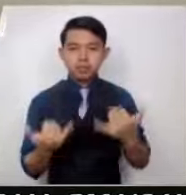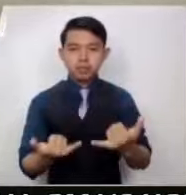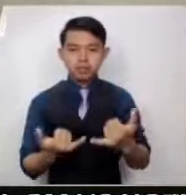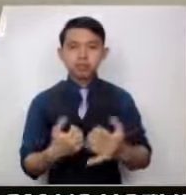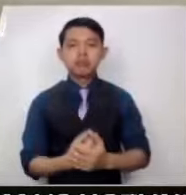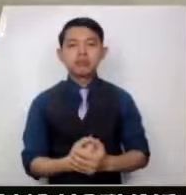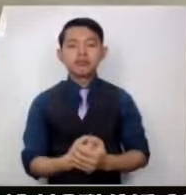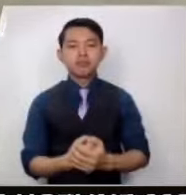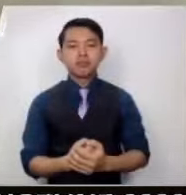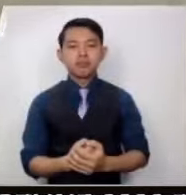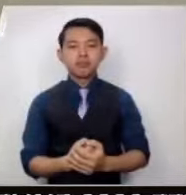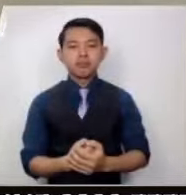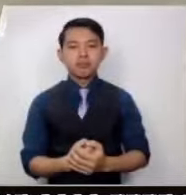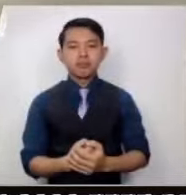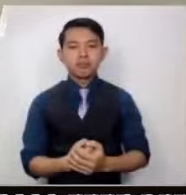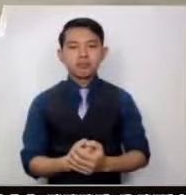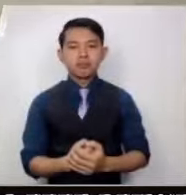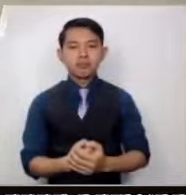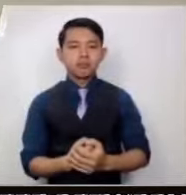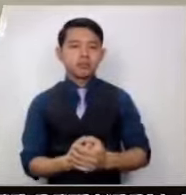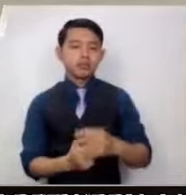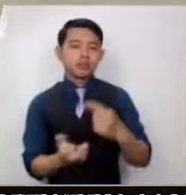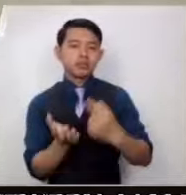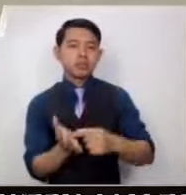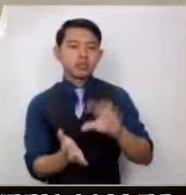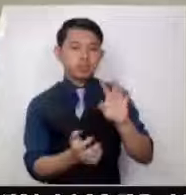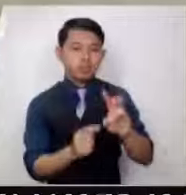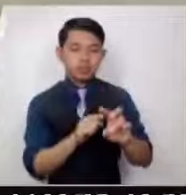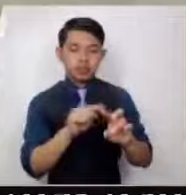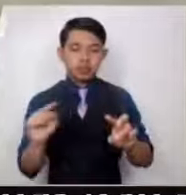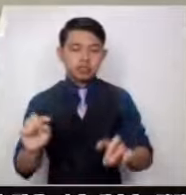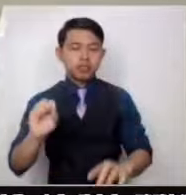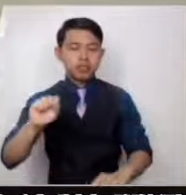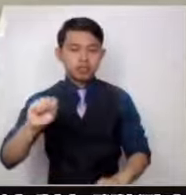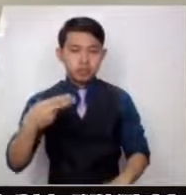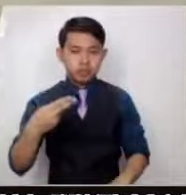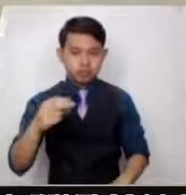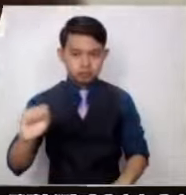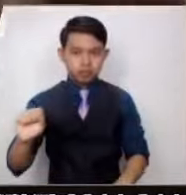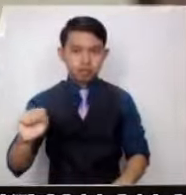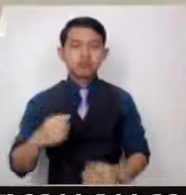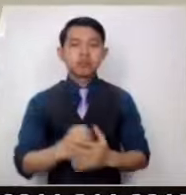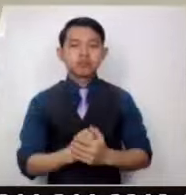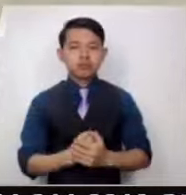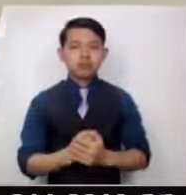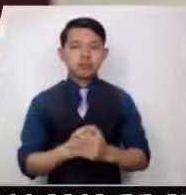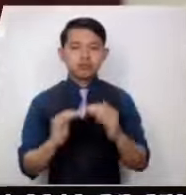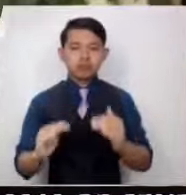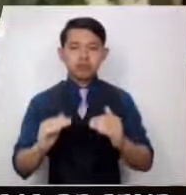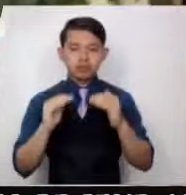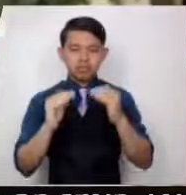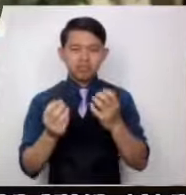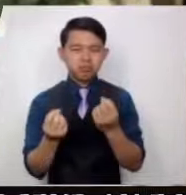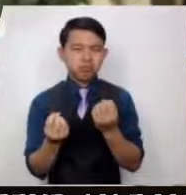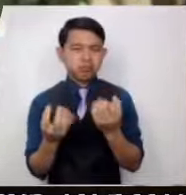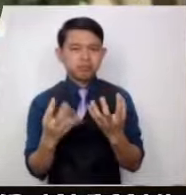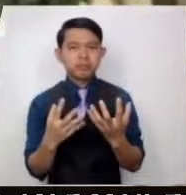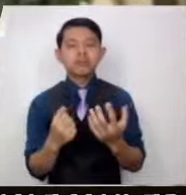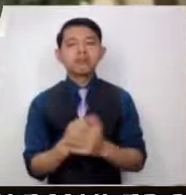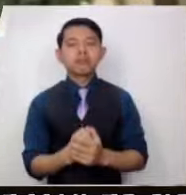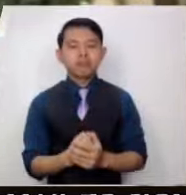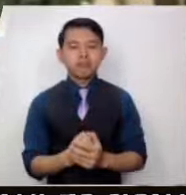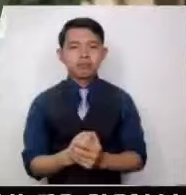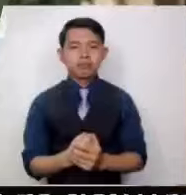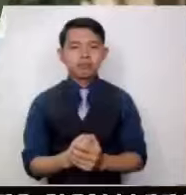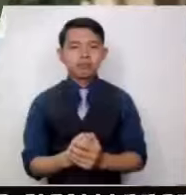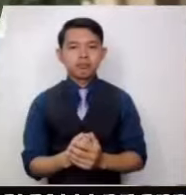rate mula grade 7 hanggang senior high school. Halimbawa sa grade 7, mula sa 680 na bilang ng mga estudyante noong